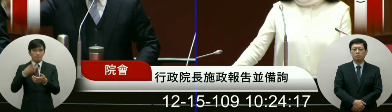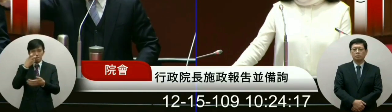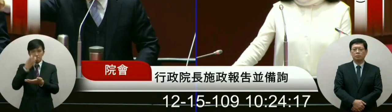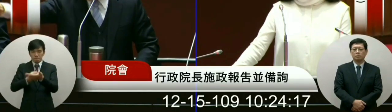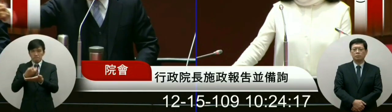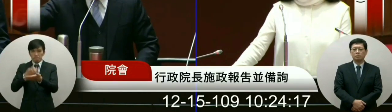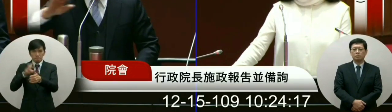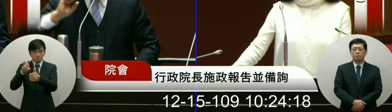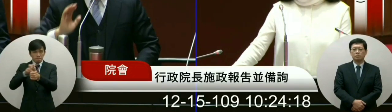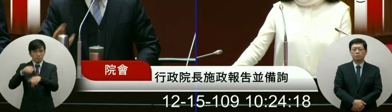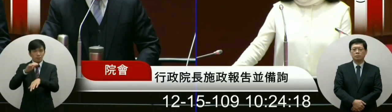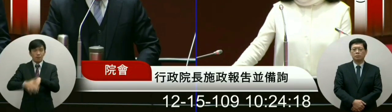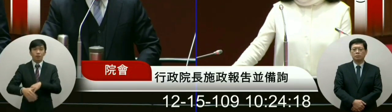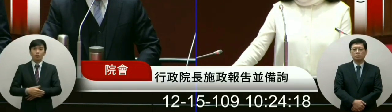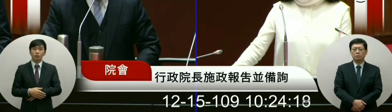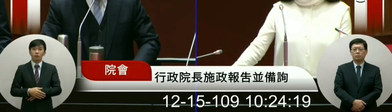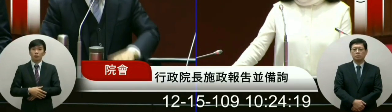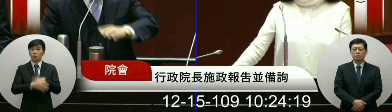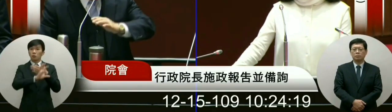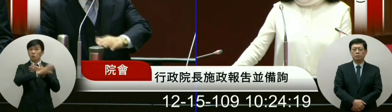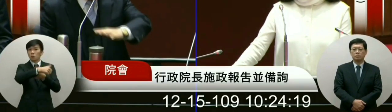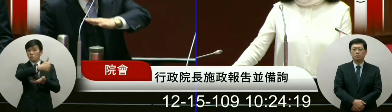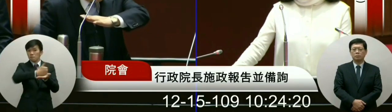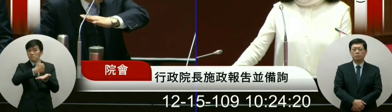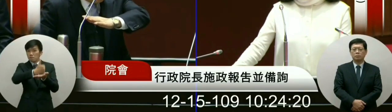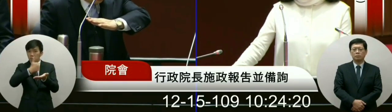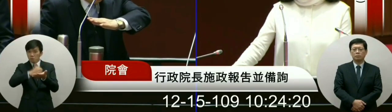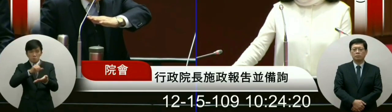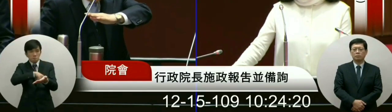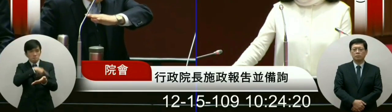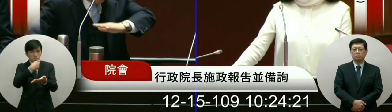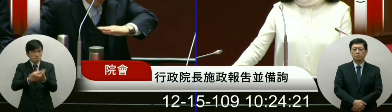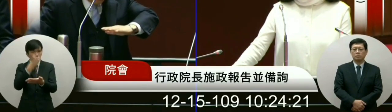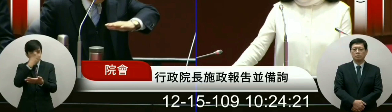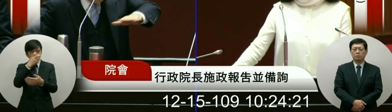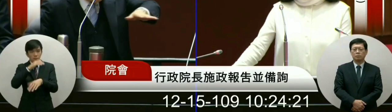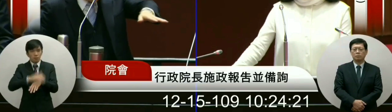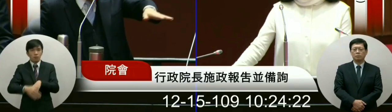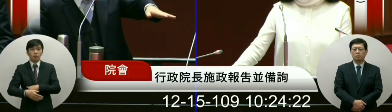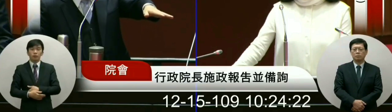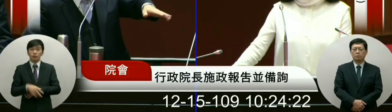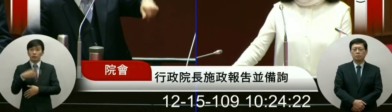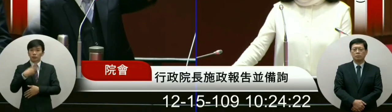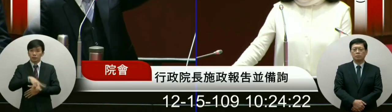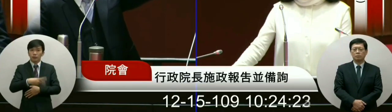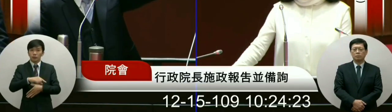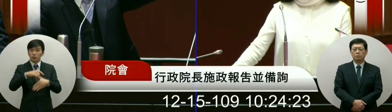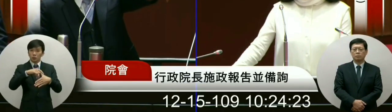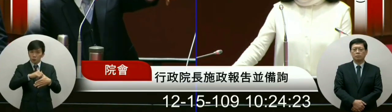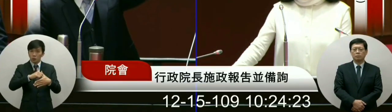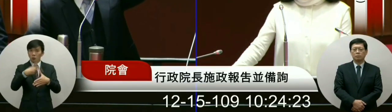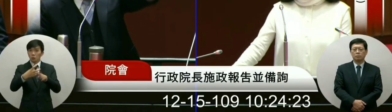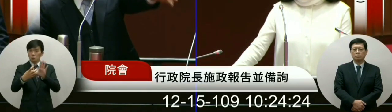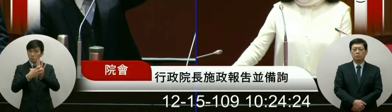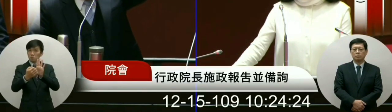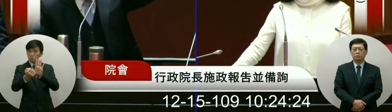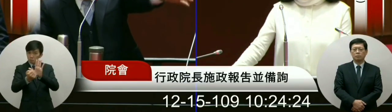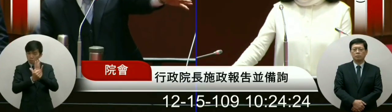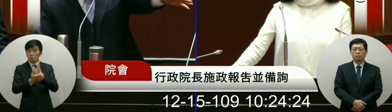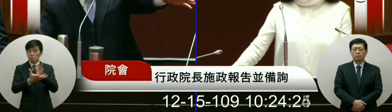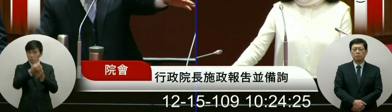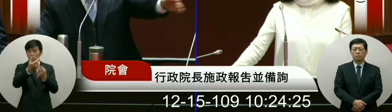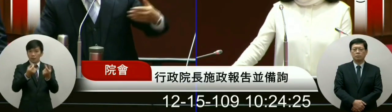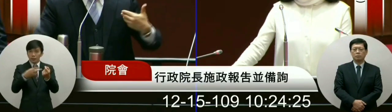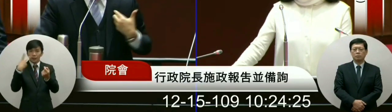办，从进口的猪批查验一直到肉品标示跟着走，一直到市场摊